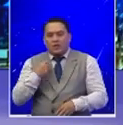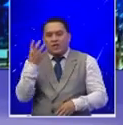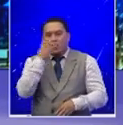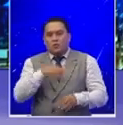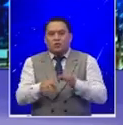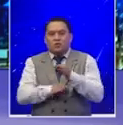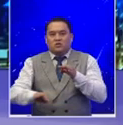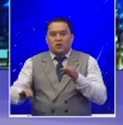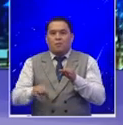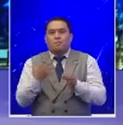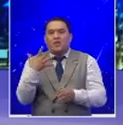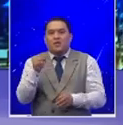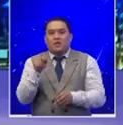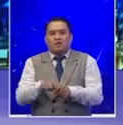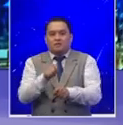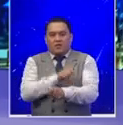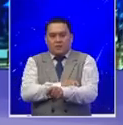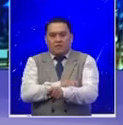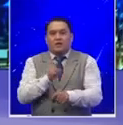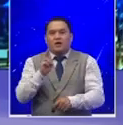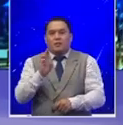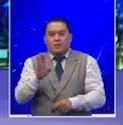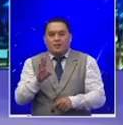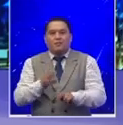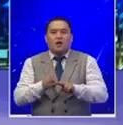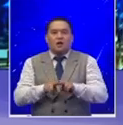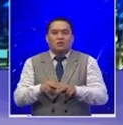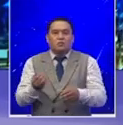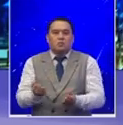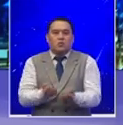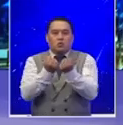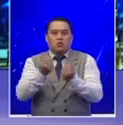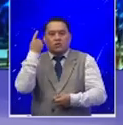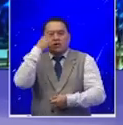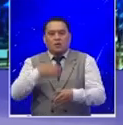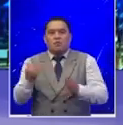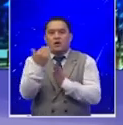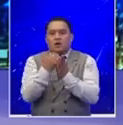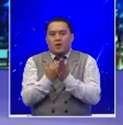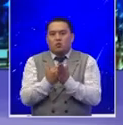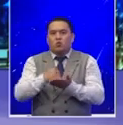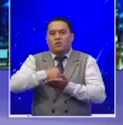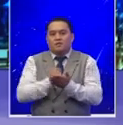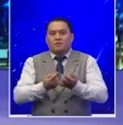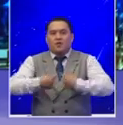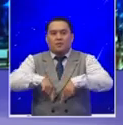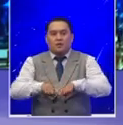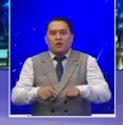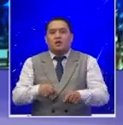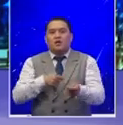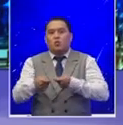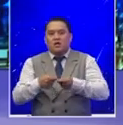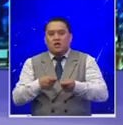тепловых сетей площадью свыше 5 квадратных километров. Этому поспособствовала инвестиционная программа, утвержденная Департаментом комитета